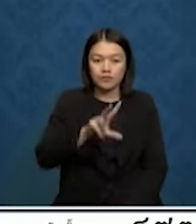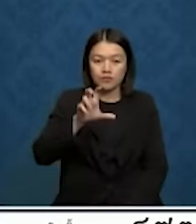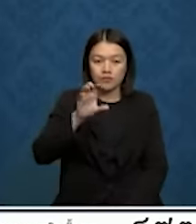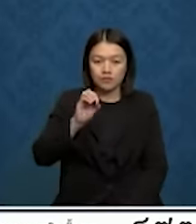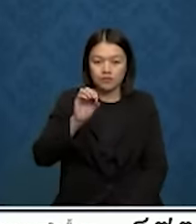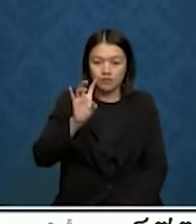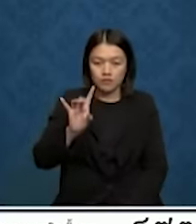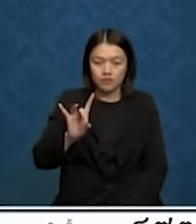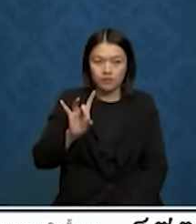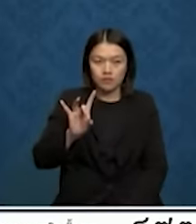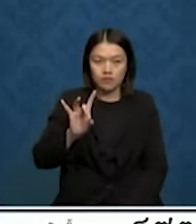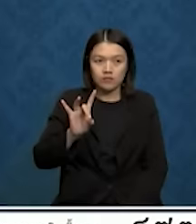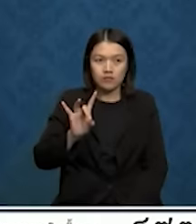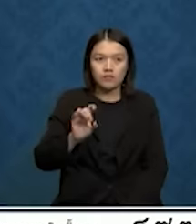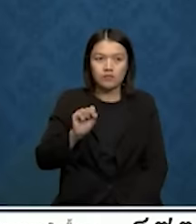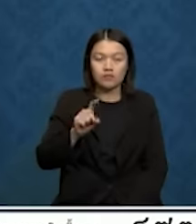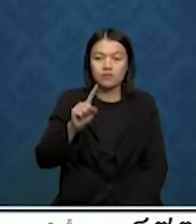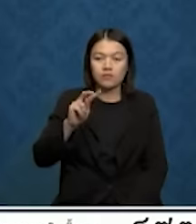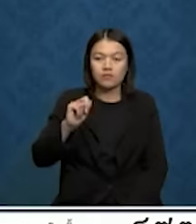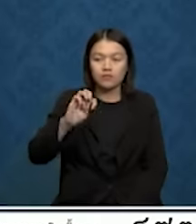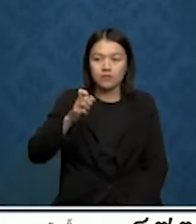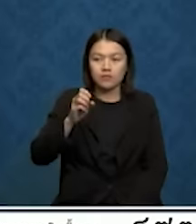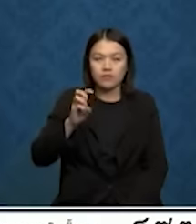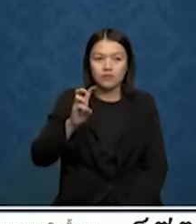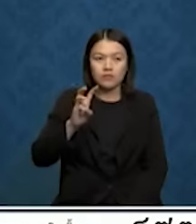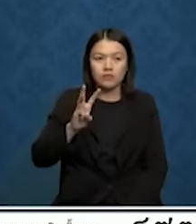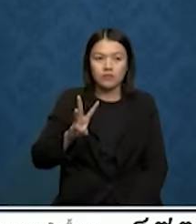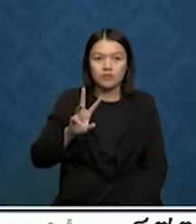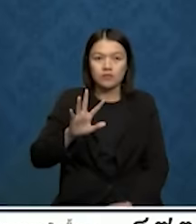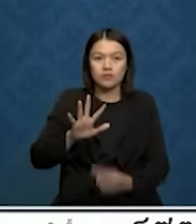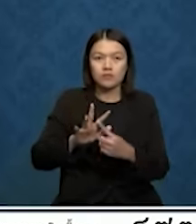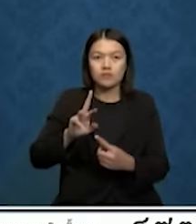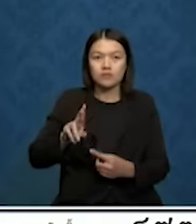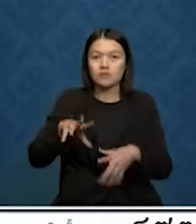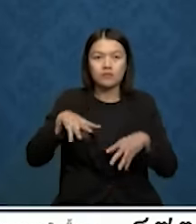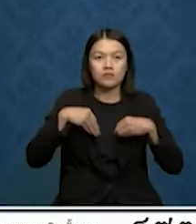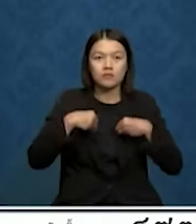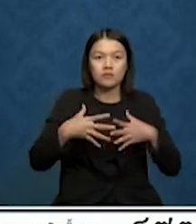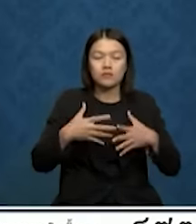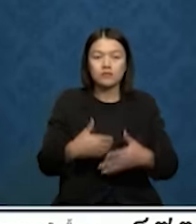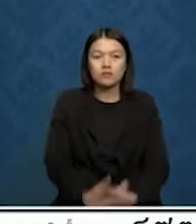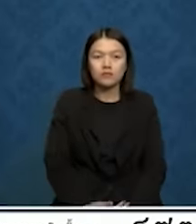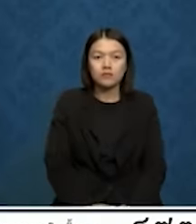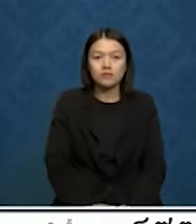358นางสาวสนิวานบัวบาน ไม่เห็นชอบค่ะ